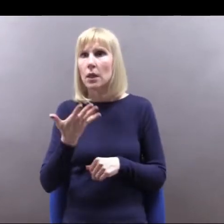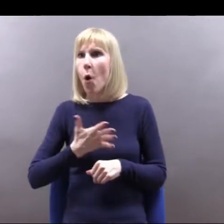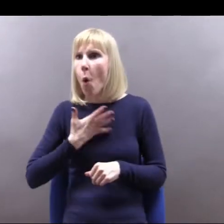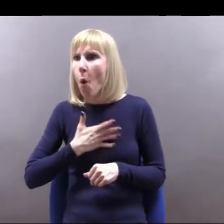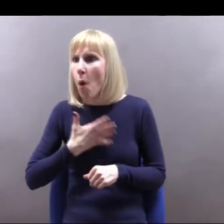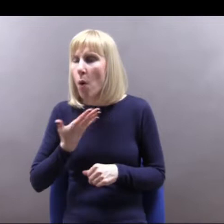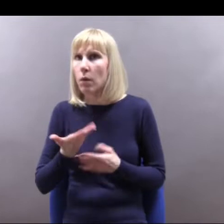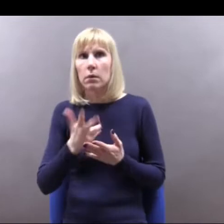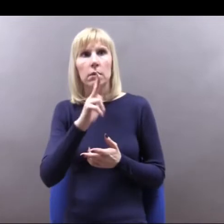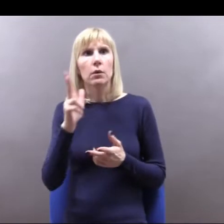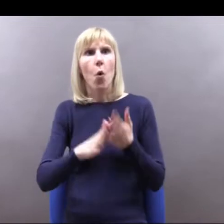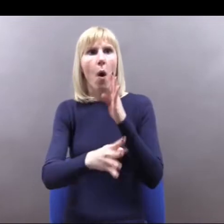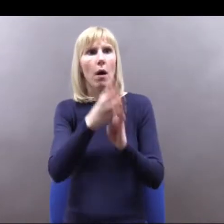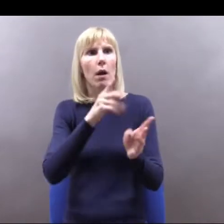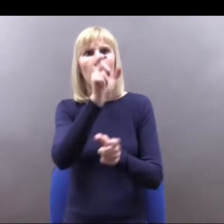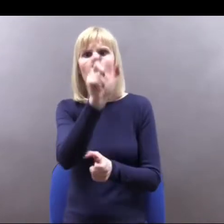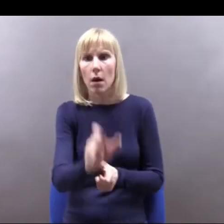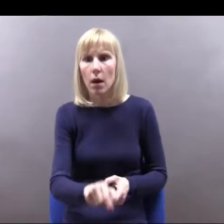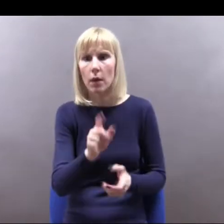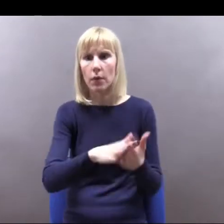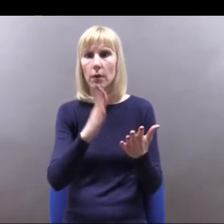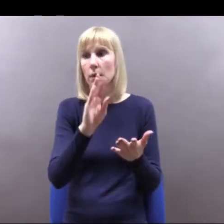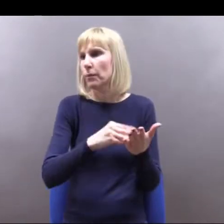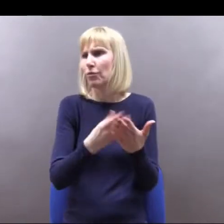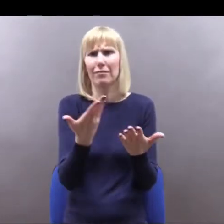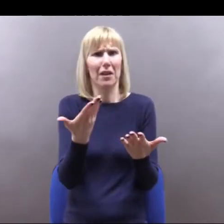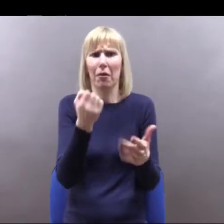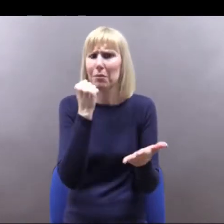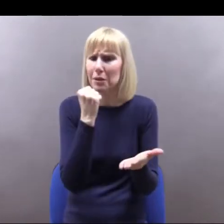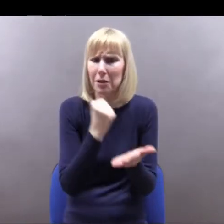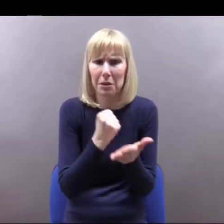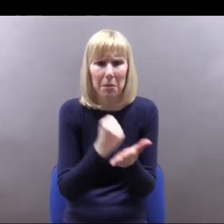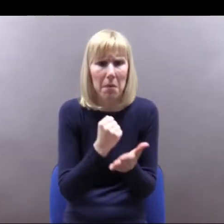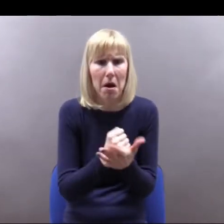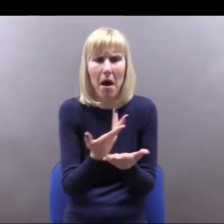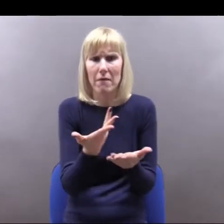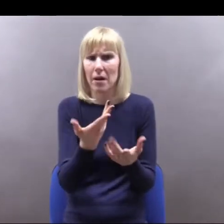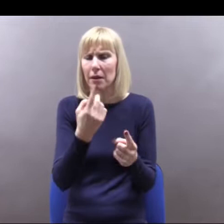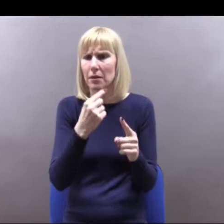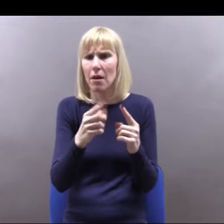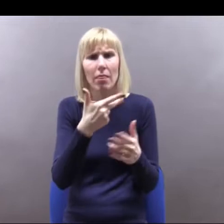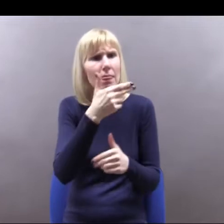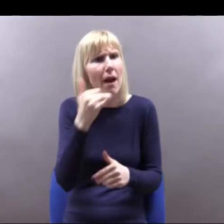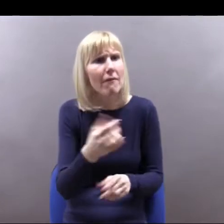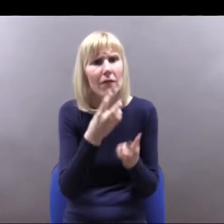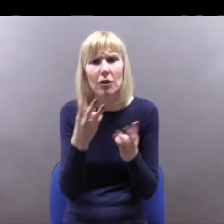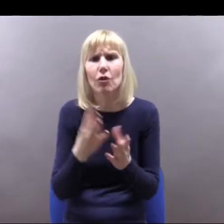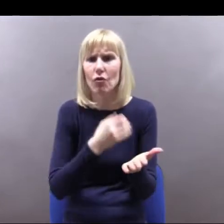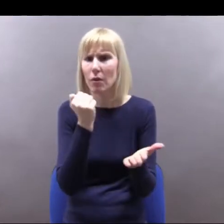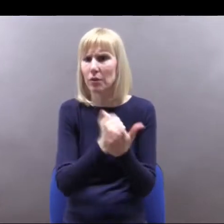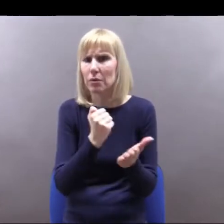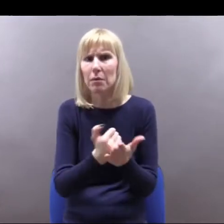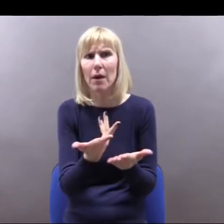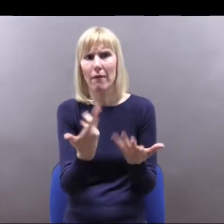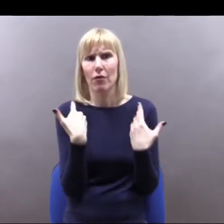Proszę sobie wyobrazić odczucia petenta, który przyjechał załatwić jakąkolwiek, choćby